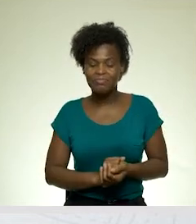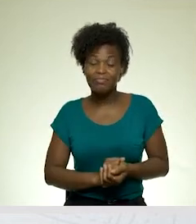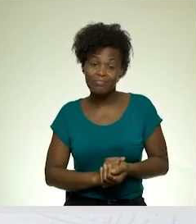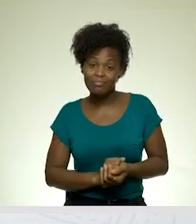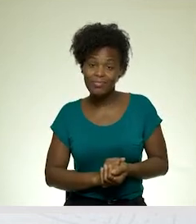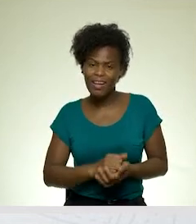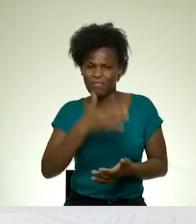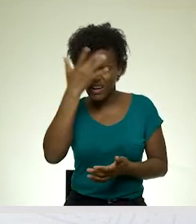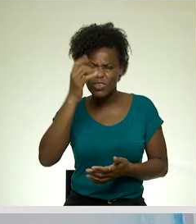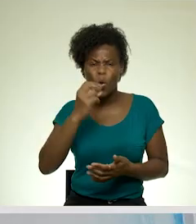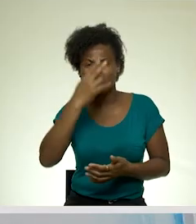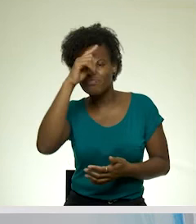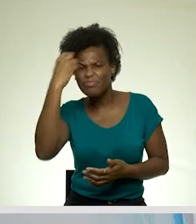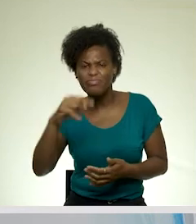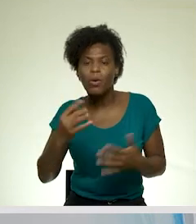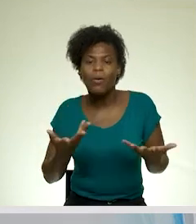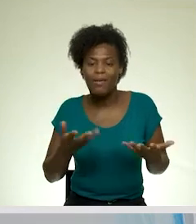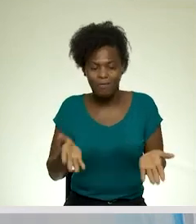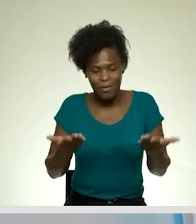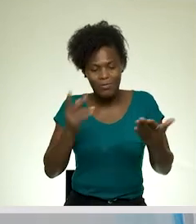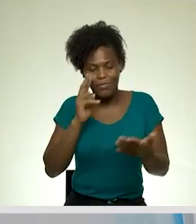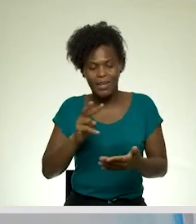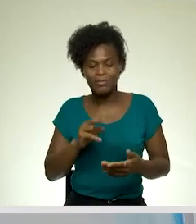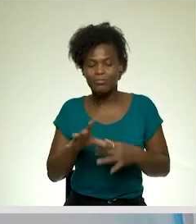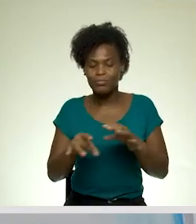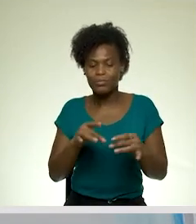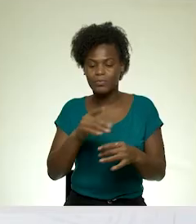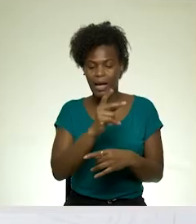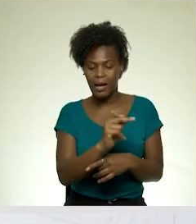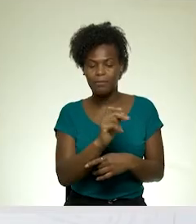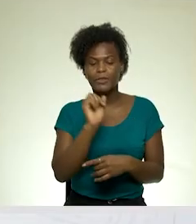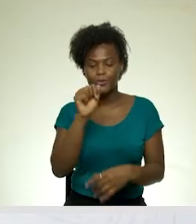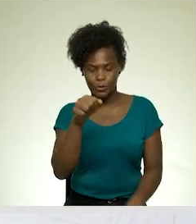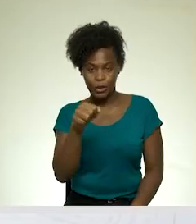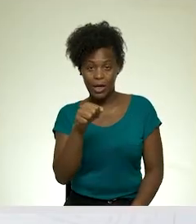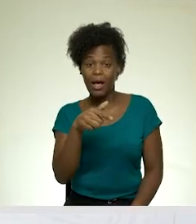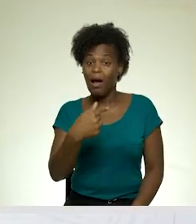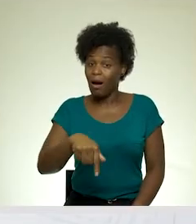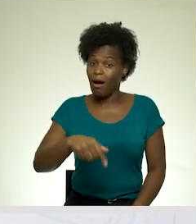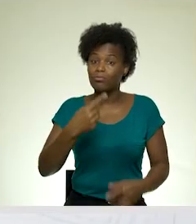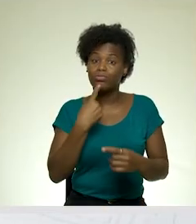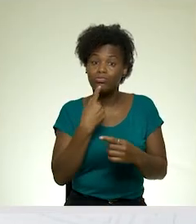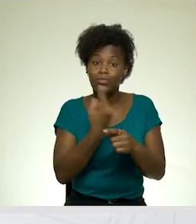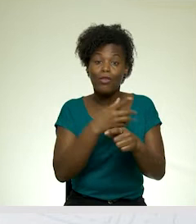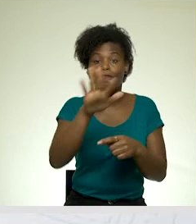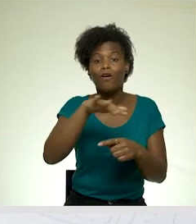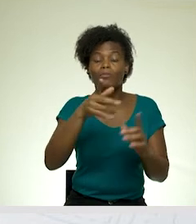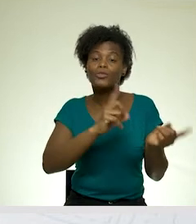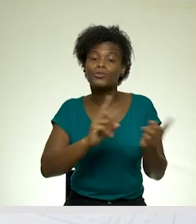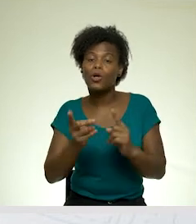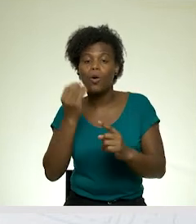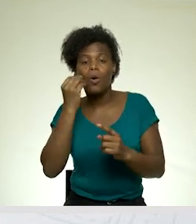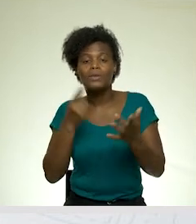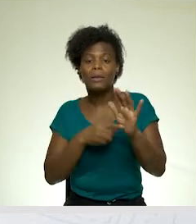facile ou difficile? On y va, on va voir les options. A. Oui, il y a plusieurs moyens de transport, comme